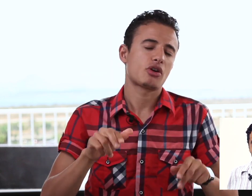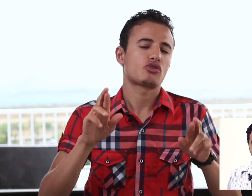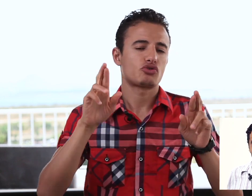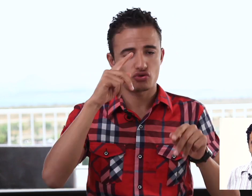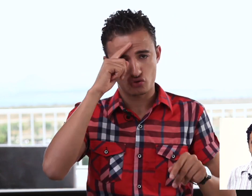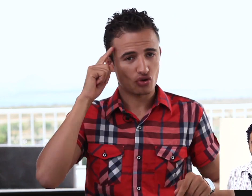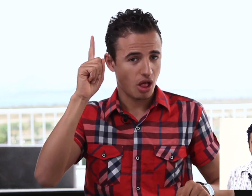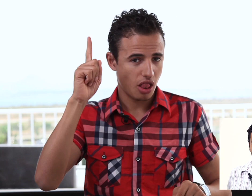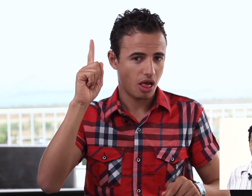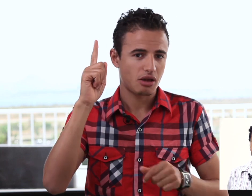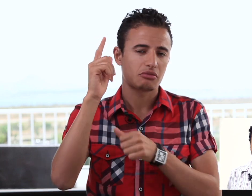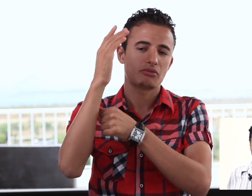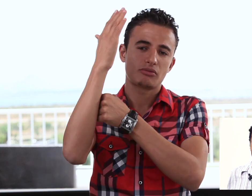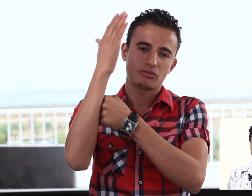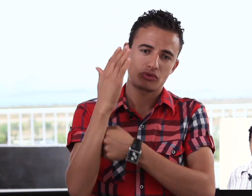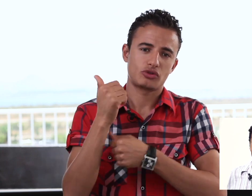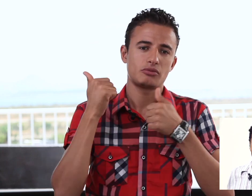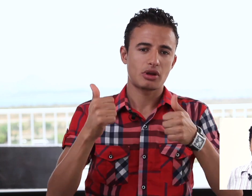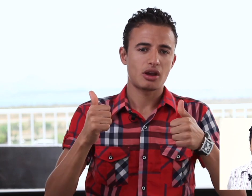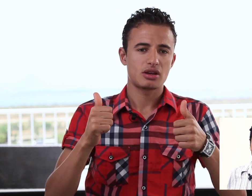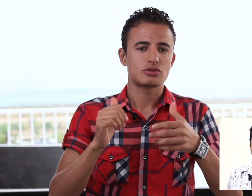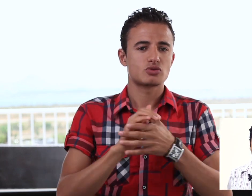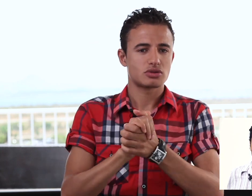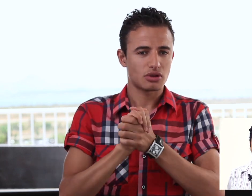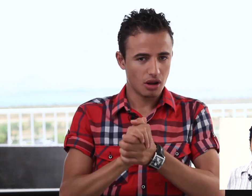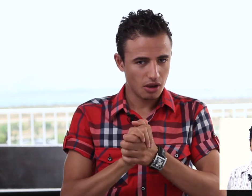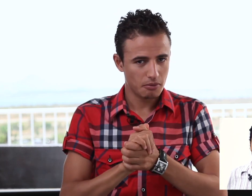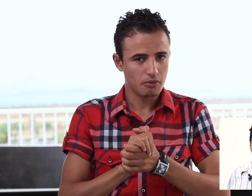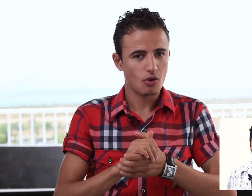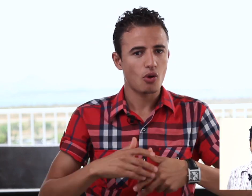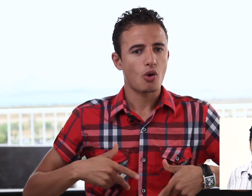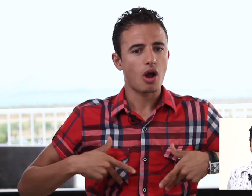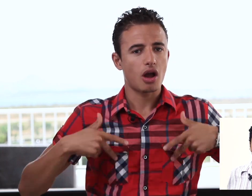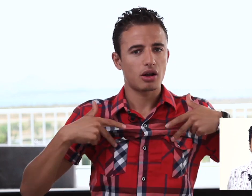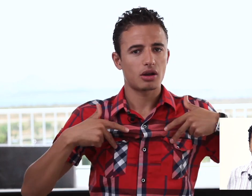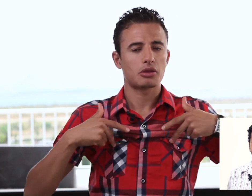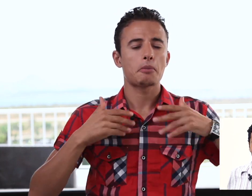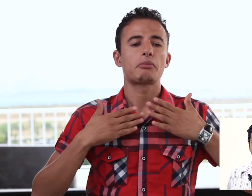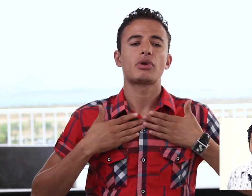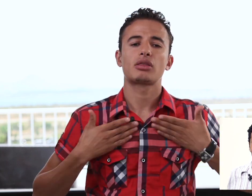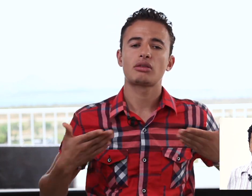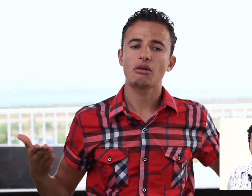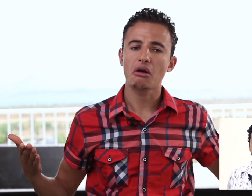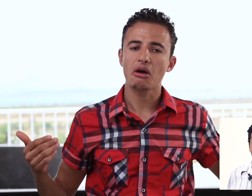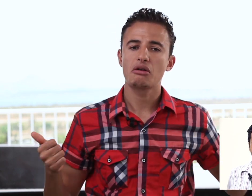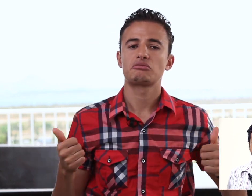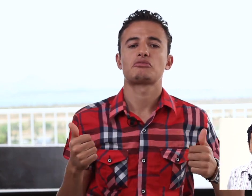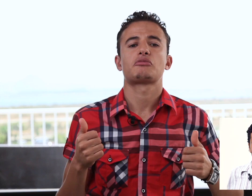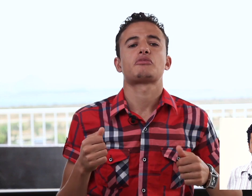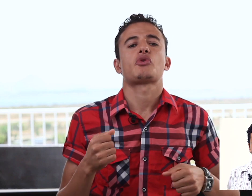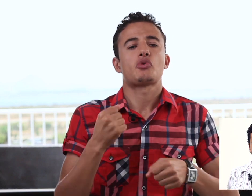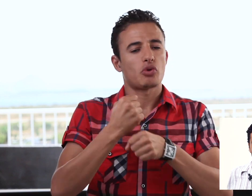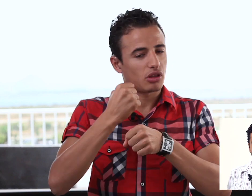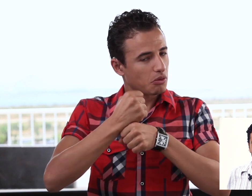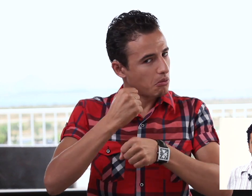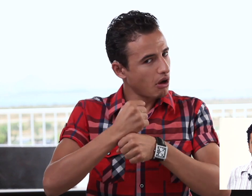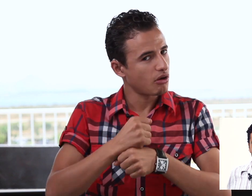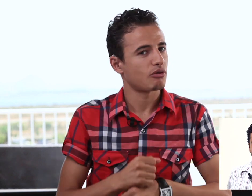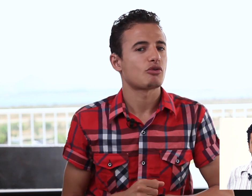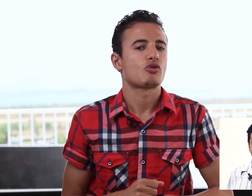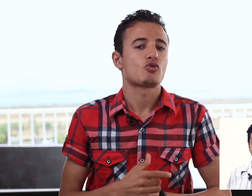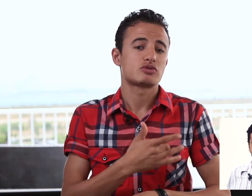يصير؟ ان شاء الله برشا حاجات باش تتحقق. اولها اني نعبر بحريه، الثاني اني